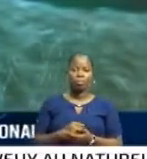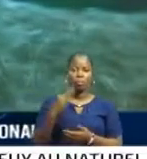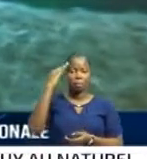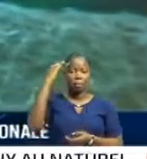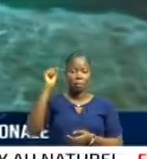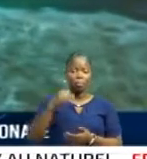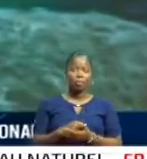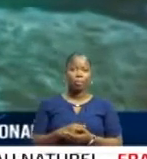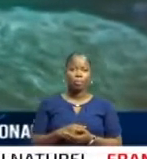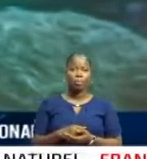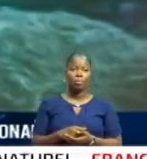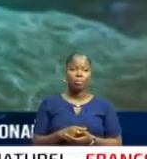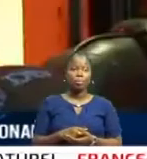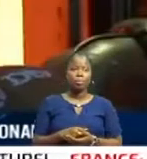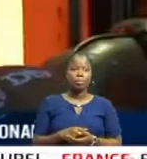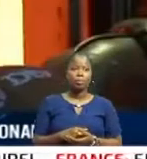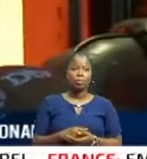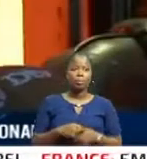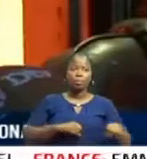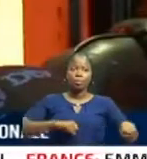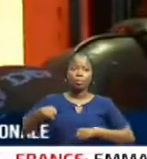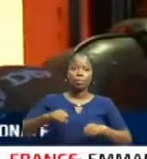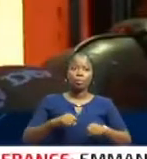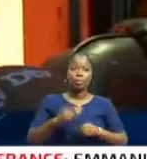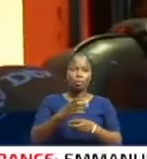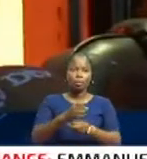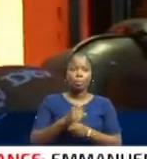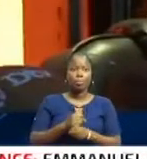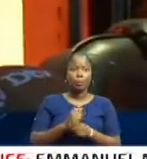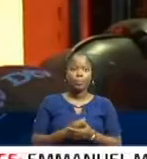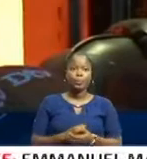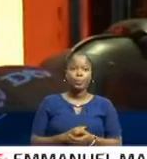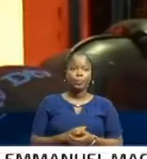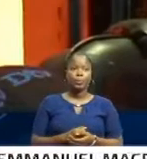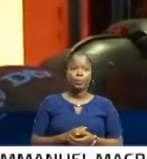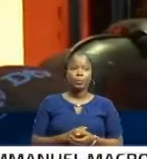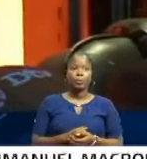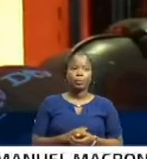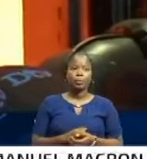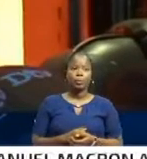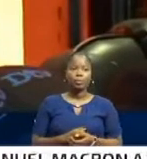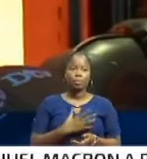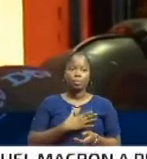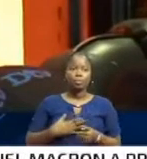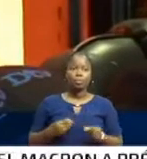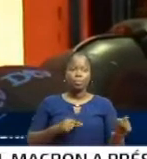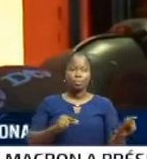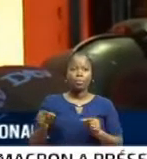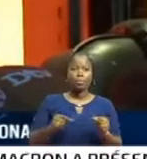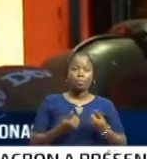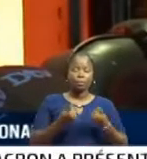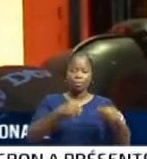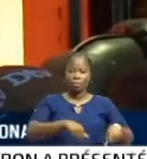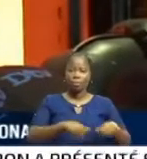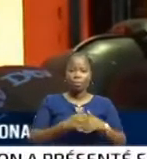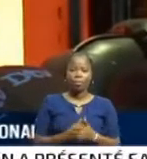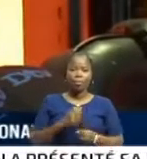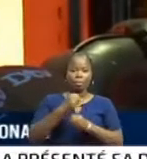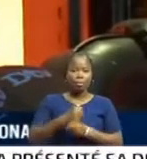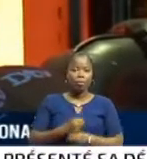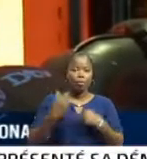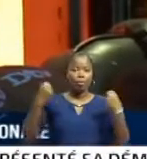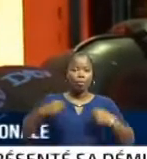sarr les actions entreprises par l'idée de coordination et de gestion des déchets solides de